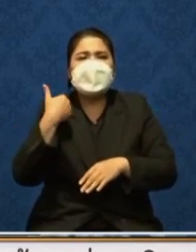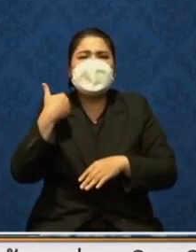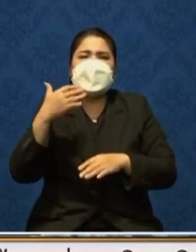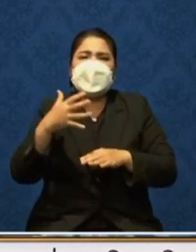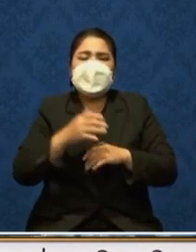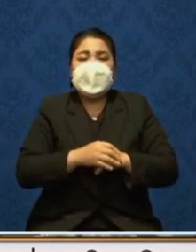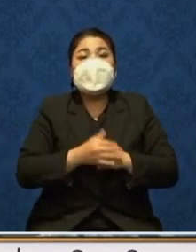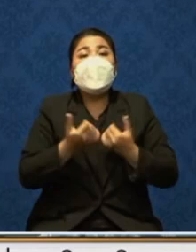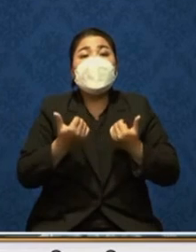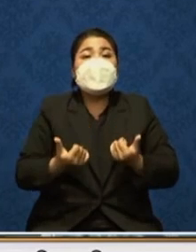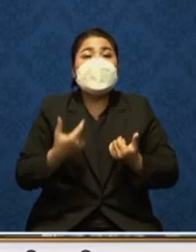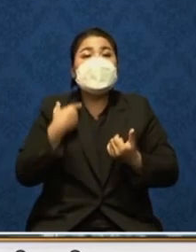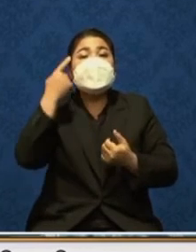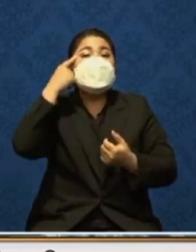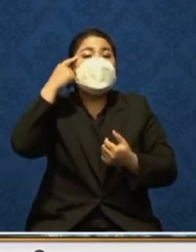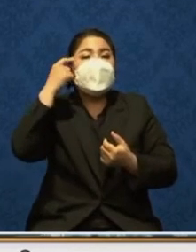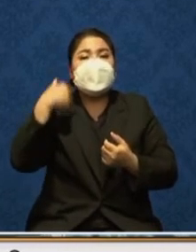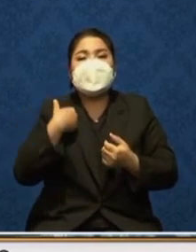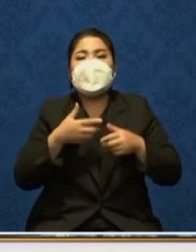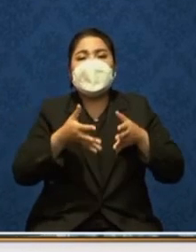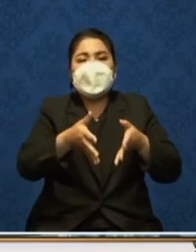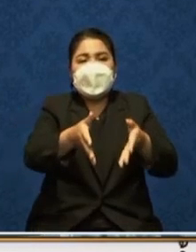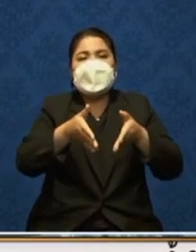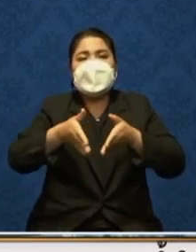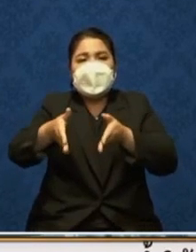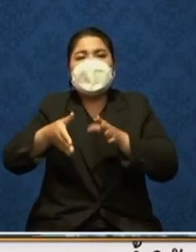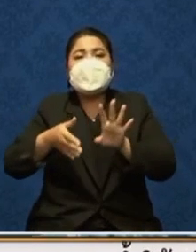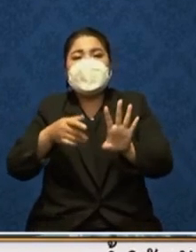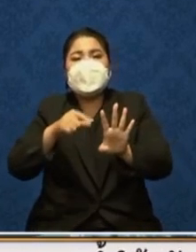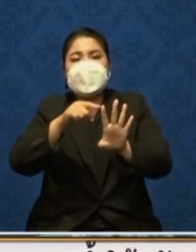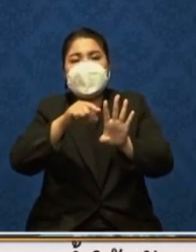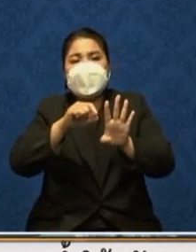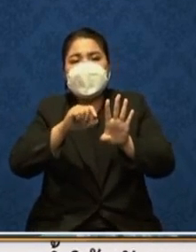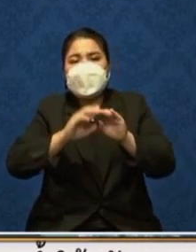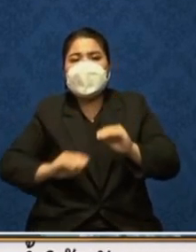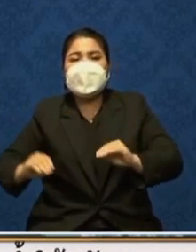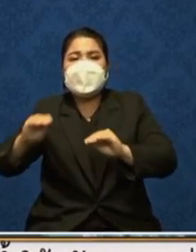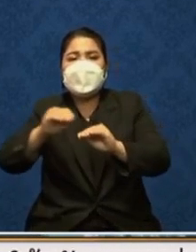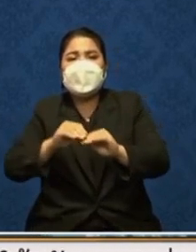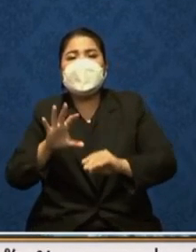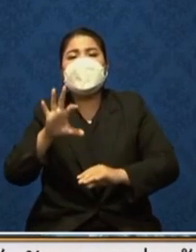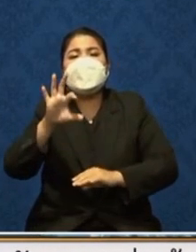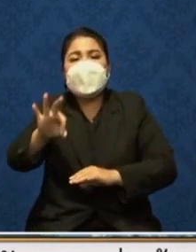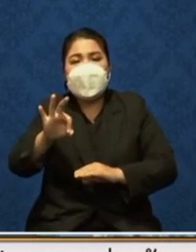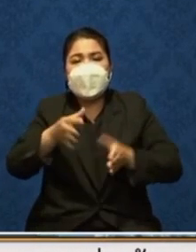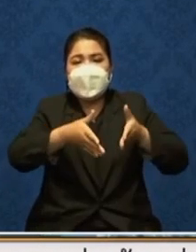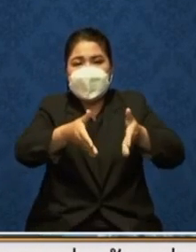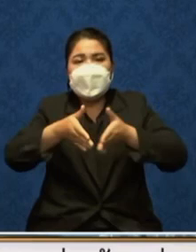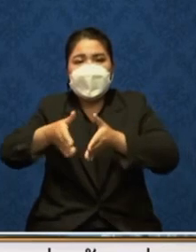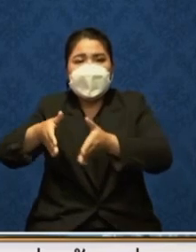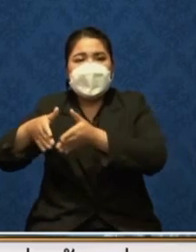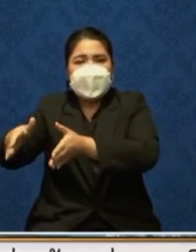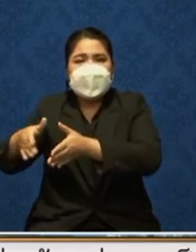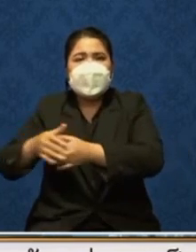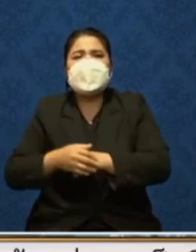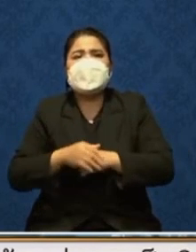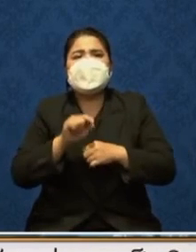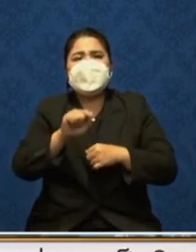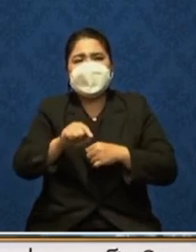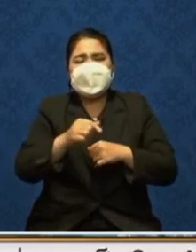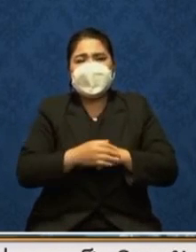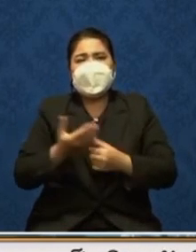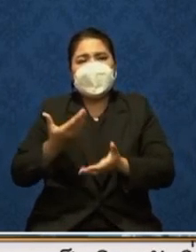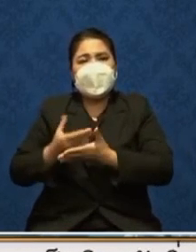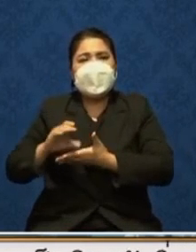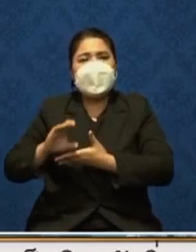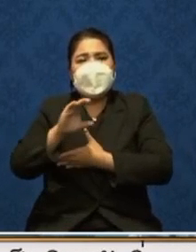แกน กค 9แกนทตองคิดให่เลยครั หากอยากสรางเมืองกต้ใส่เงิลไปที่เมืองแล้กระจ่ายอำนาจ พยาย